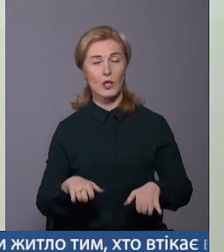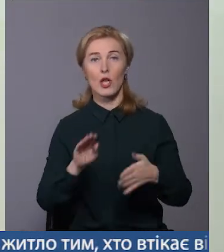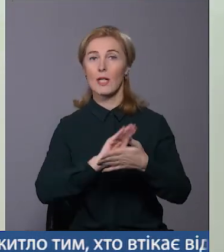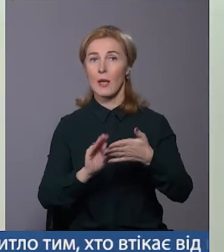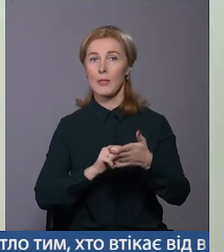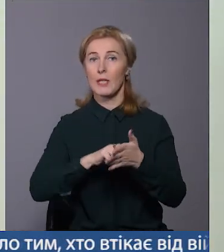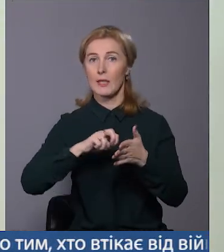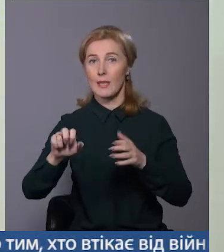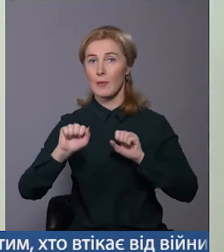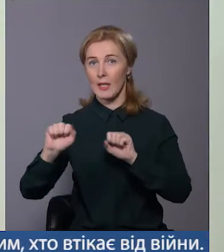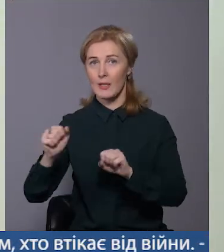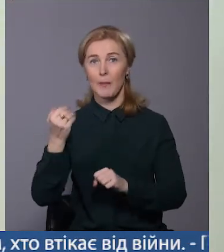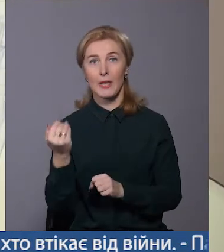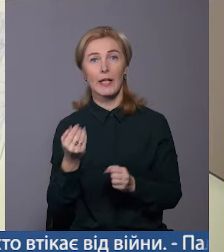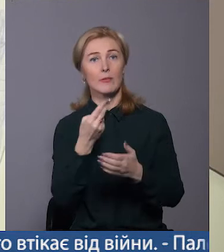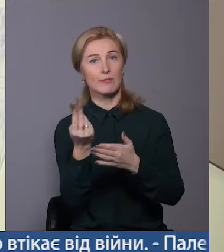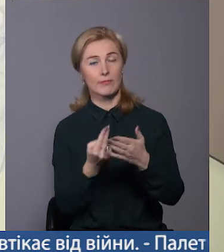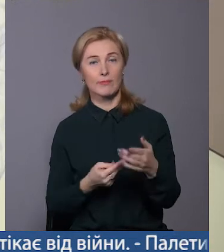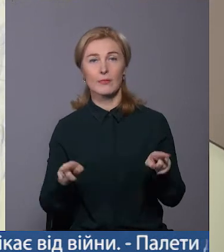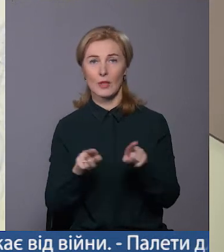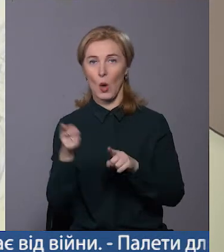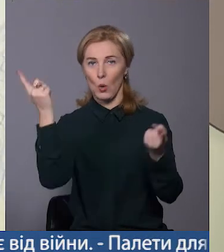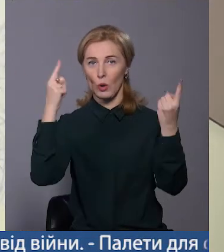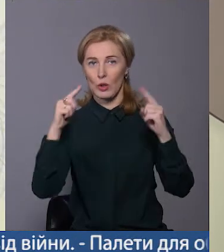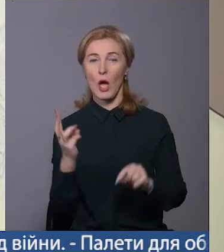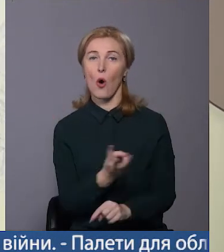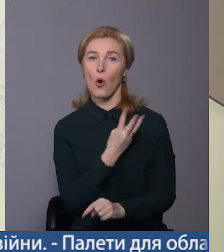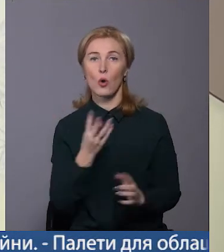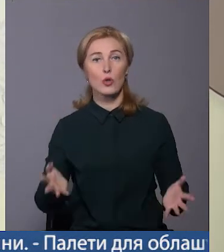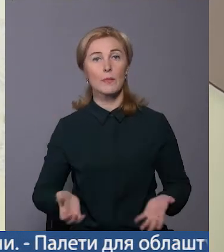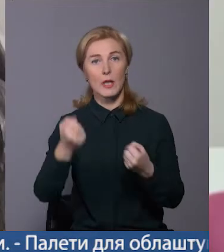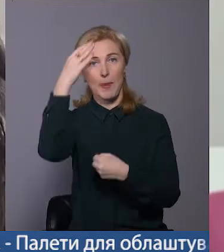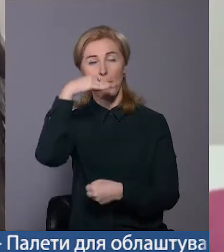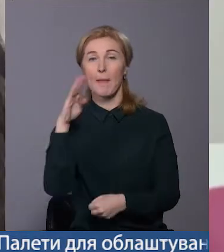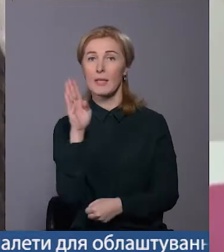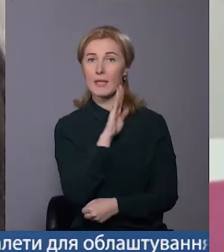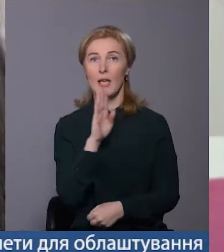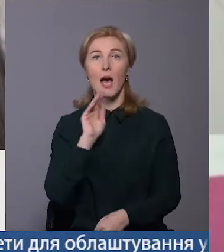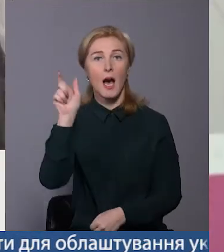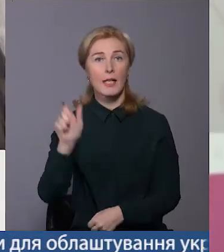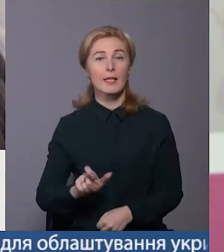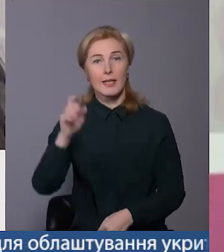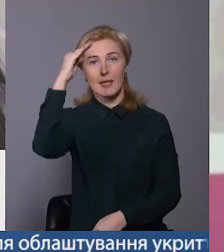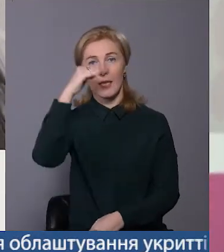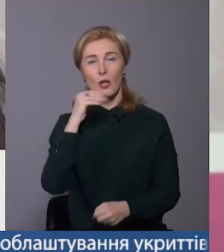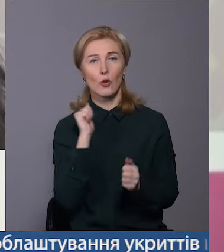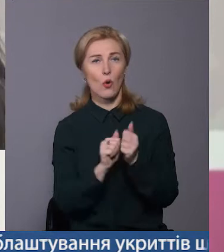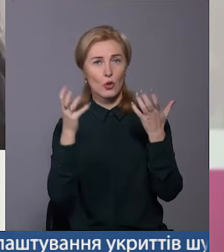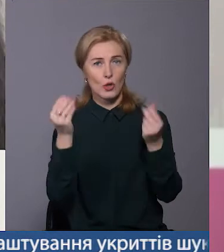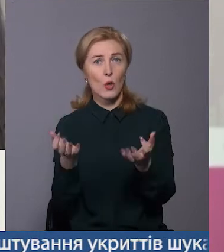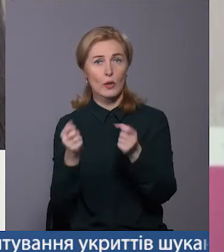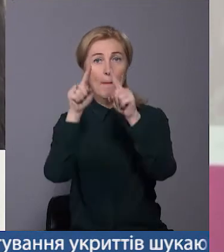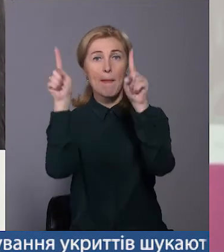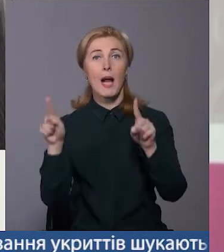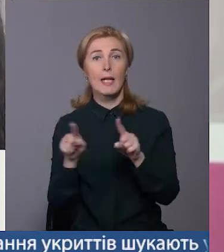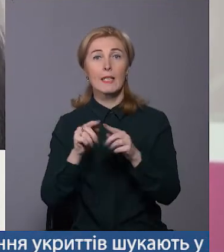листи захисникам. Їх доповнили малюнками. Таку ідею охоче підтримали батьки. Арінин тато кожен день отримує малюнки від Аріни.